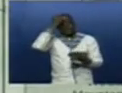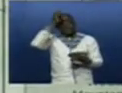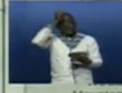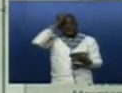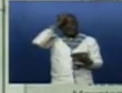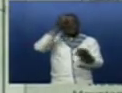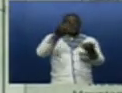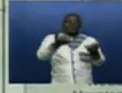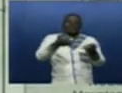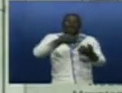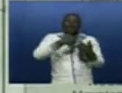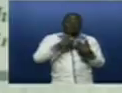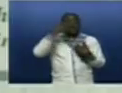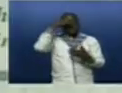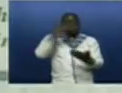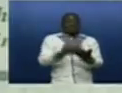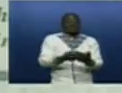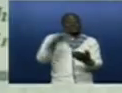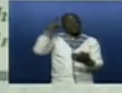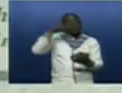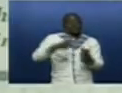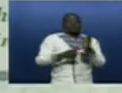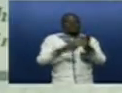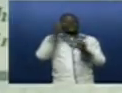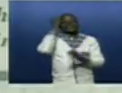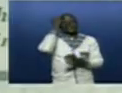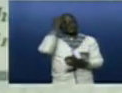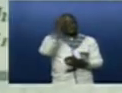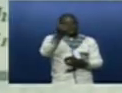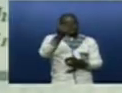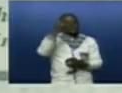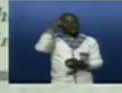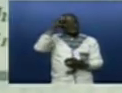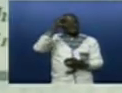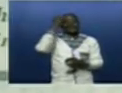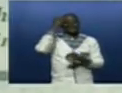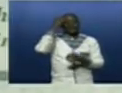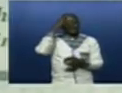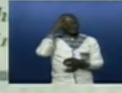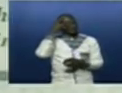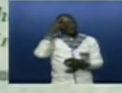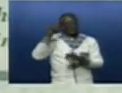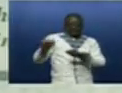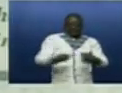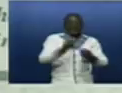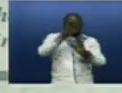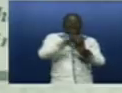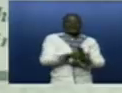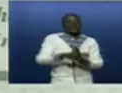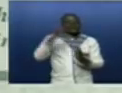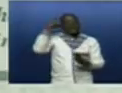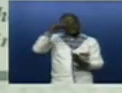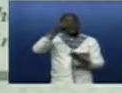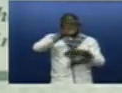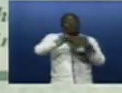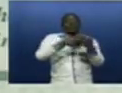un mémorial pour immortaliser sa mémoire, son idéologie et rappeler son engagement et son patriotisme pour son pays